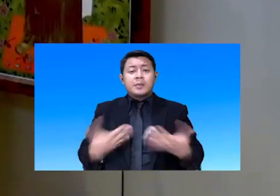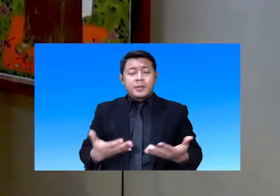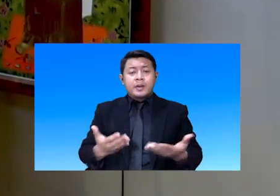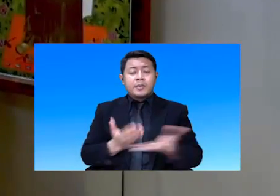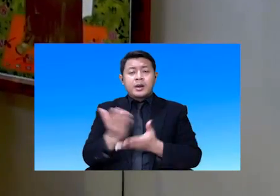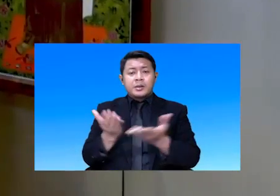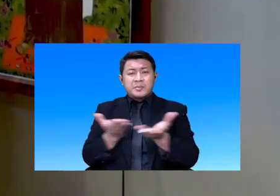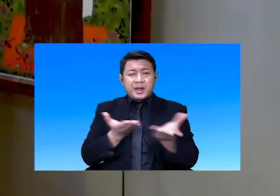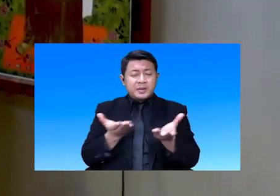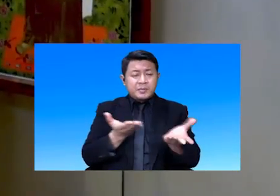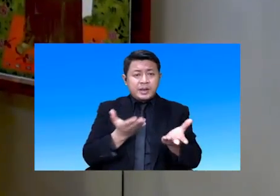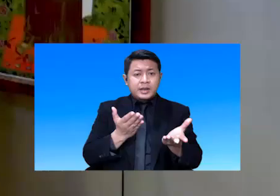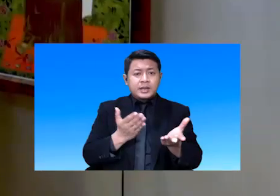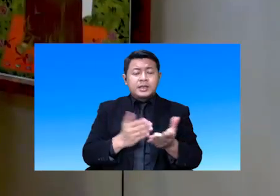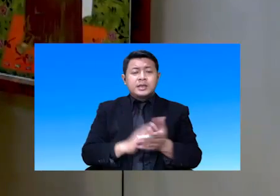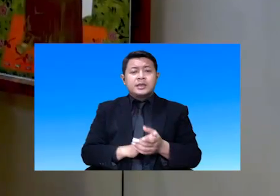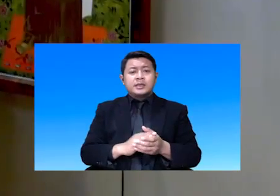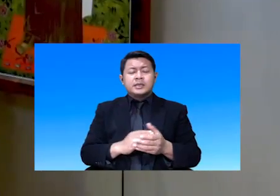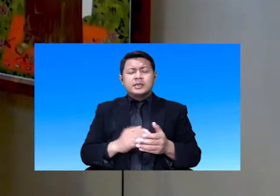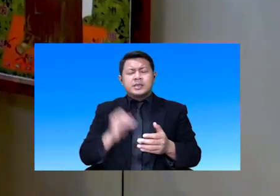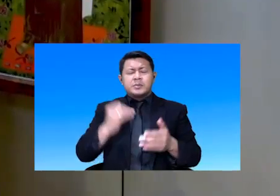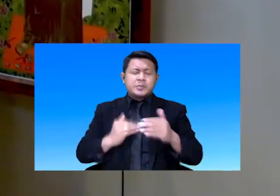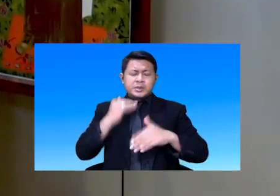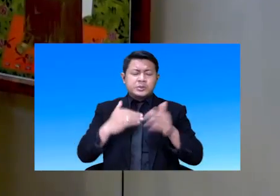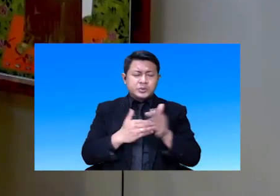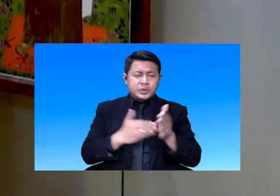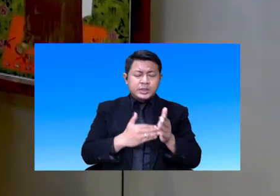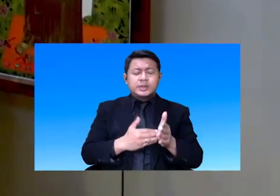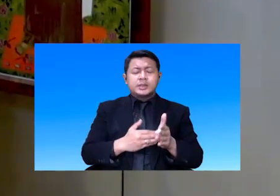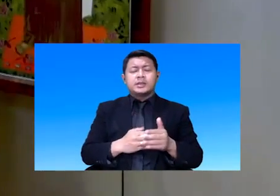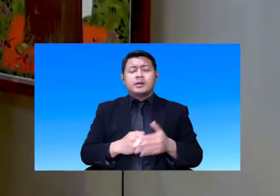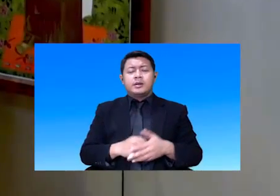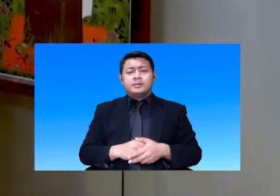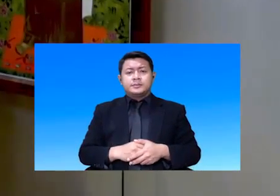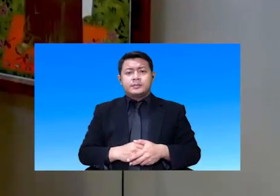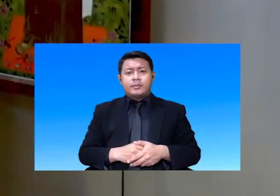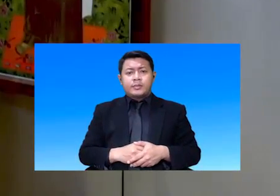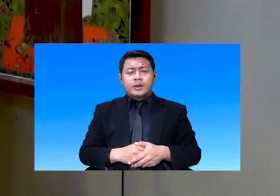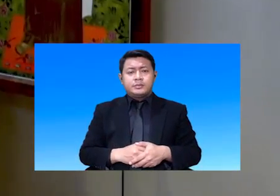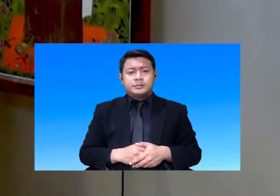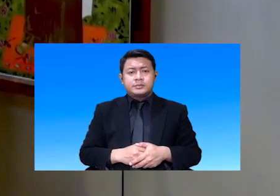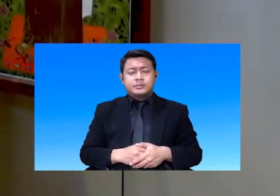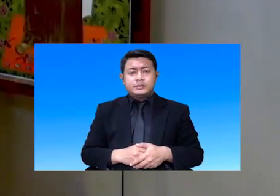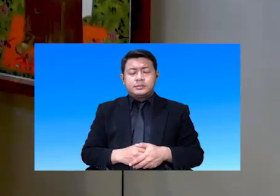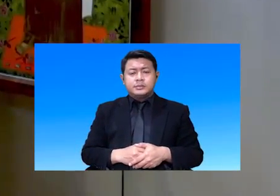caranya? Tentu saja dengan pelayanan-pelayanan yang lebih sulit, yang lebih menantang. Jangan biasa-biasa